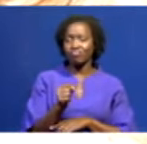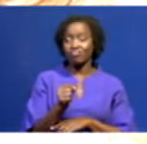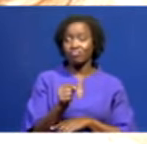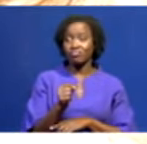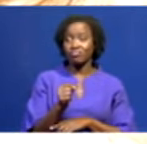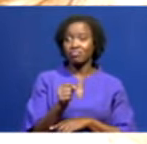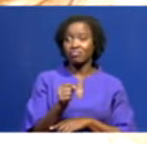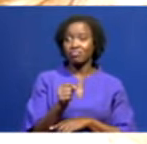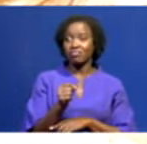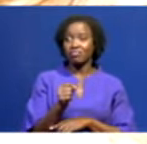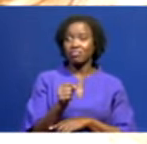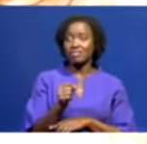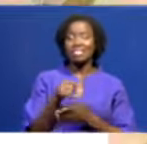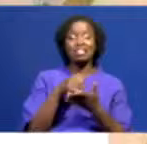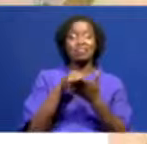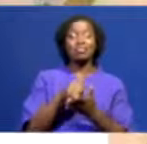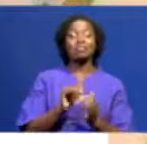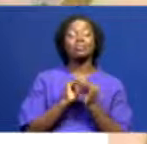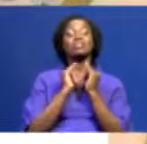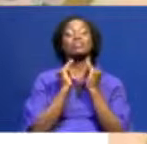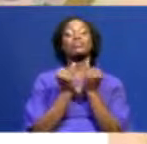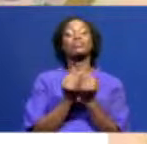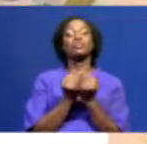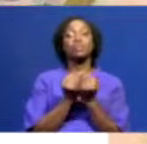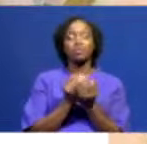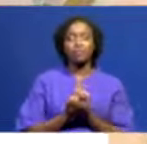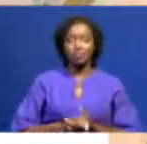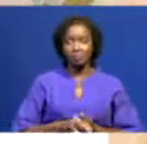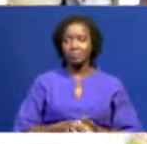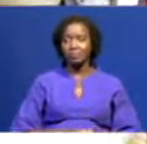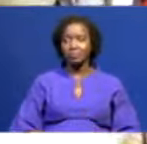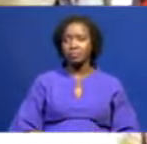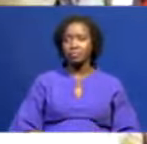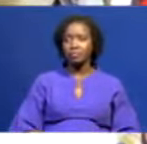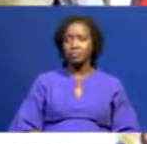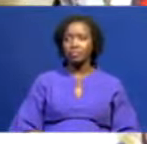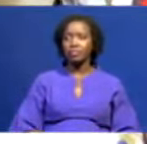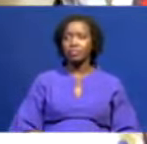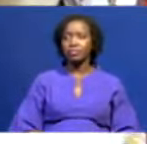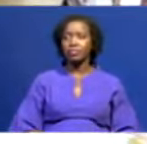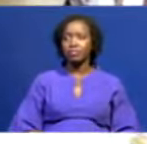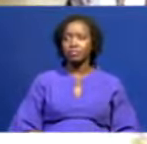scandal bedeviling the institution. Nancy Okware, Darubini.